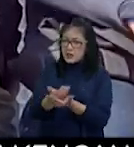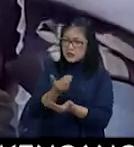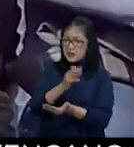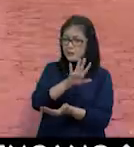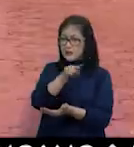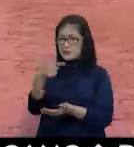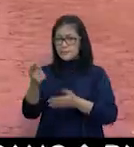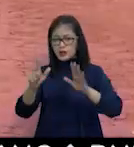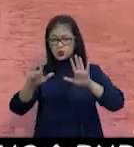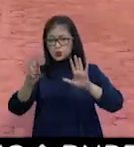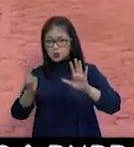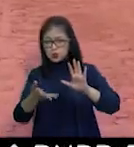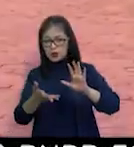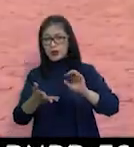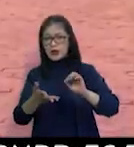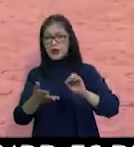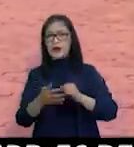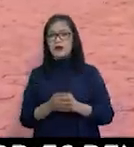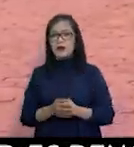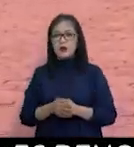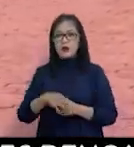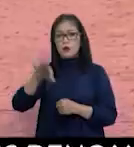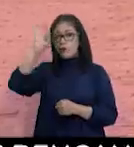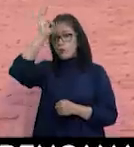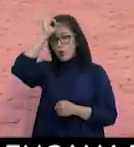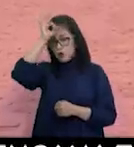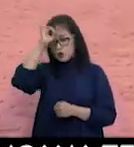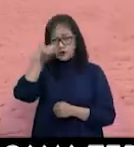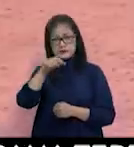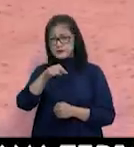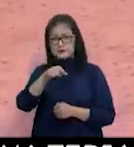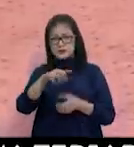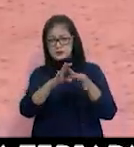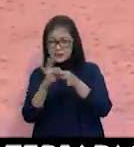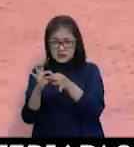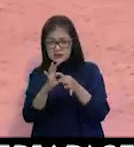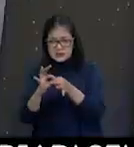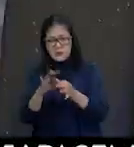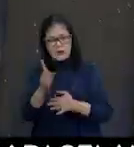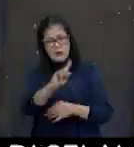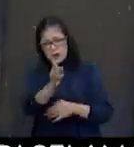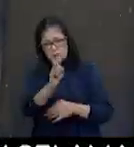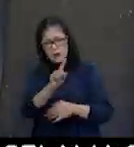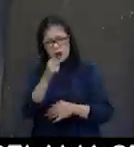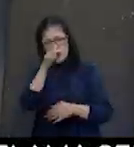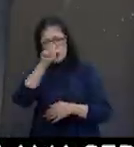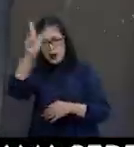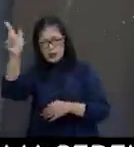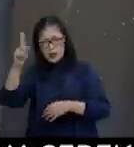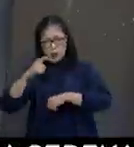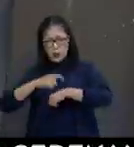juta rupiah. Polda Sumatera Utara bekerja sama dengan pihak imigrasi melarang pekerja migran berangkat ke luar negeri selama 2 tahun ke